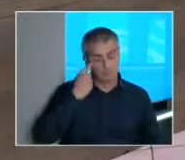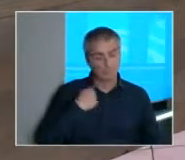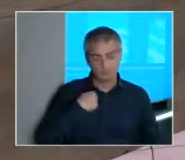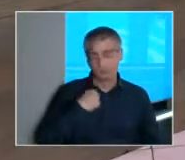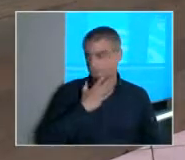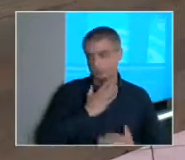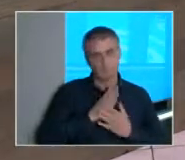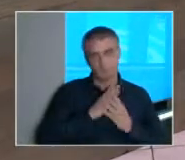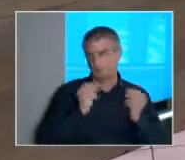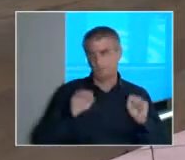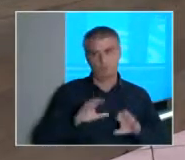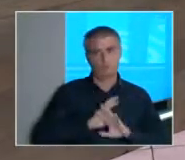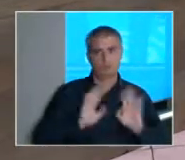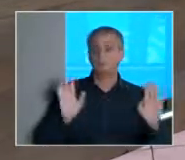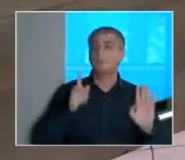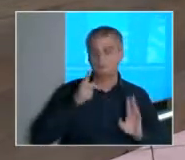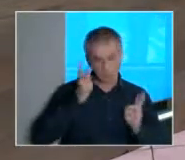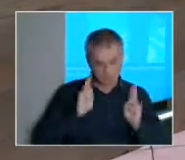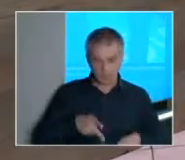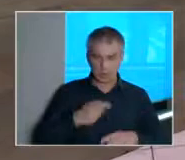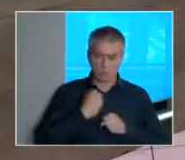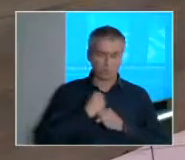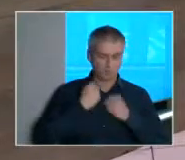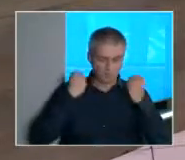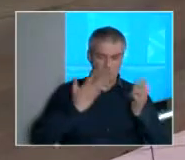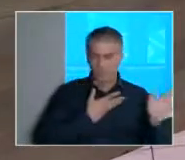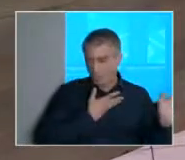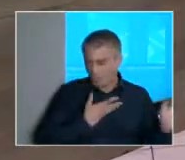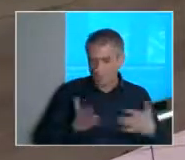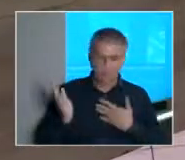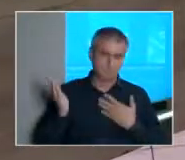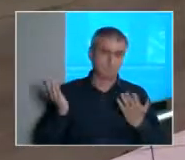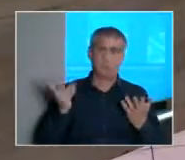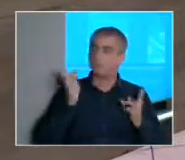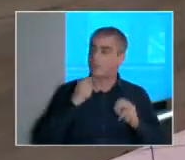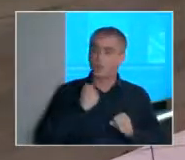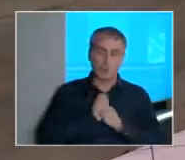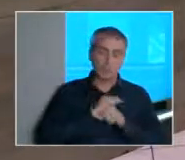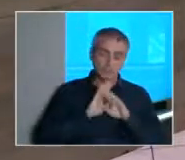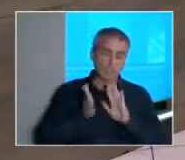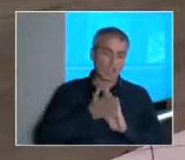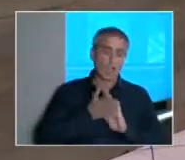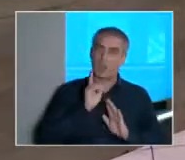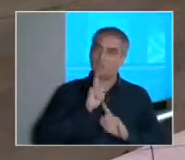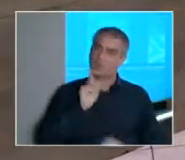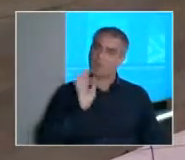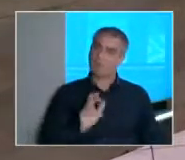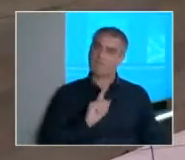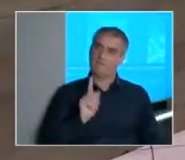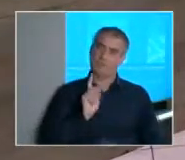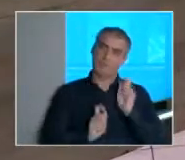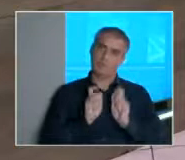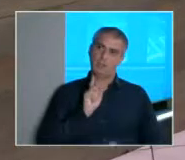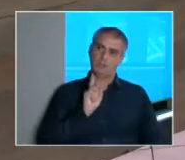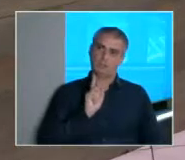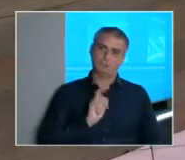לדעתי הם יצאו מהשליטה. הם יכלו להפגין, הכל בסדר, יכלו לעשות הכל, אבל בלי לפגוע